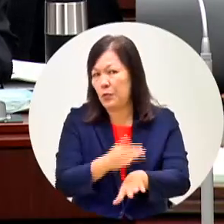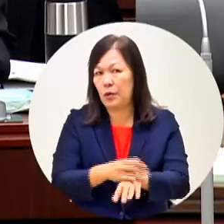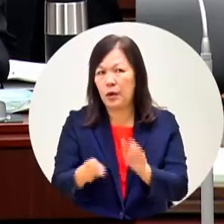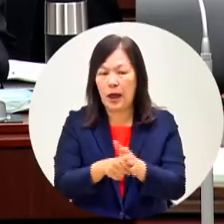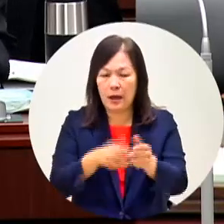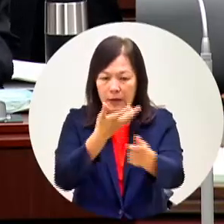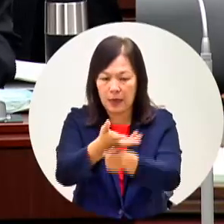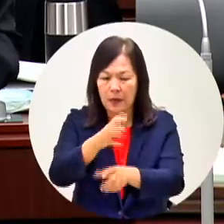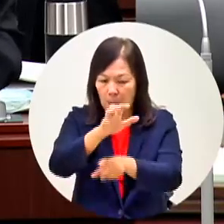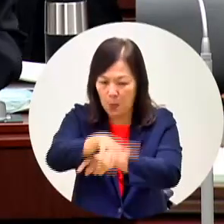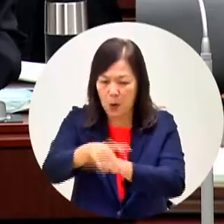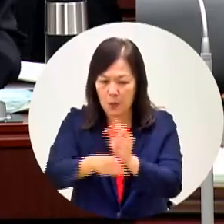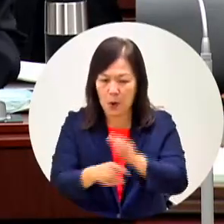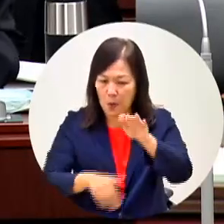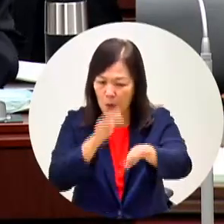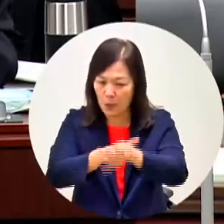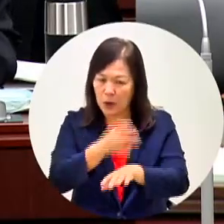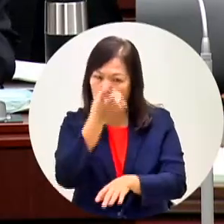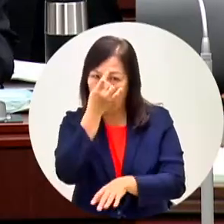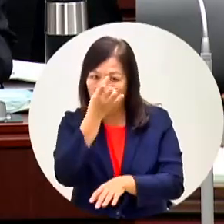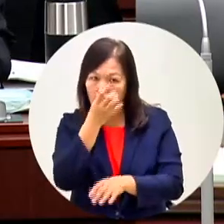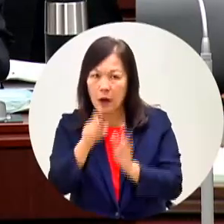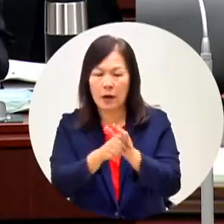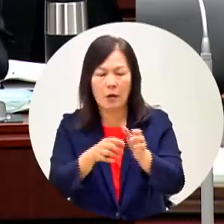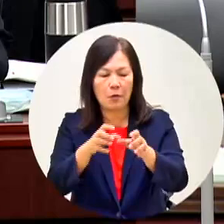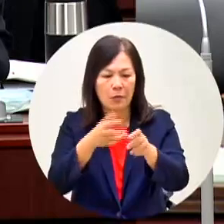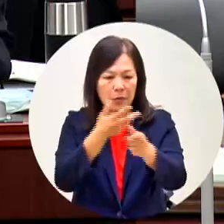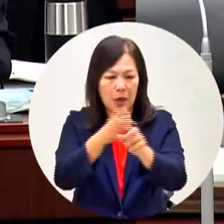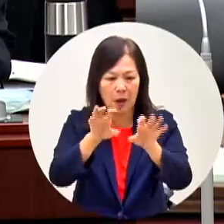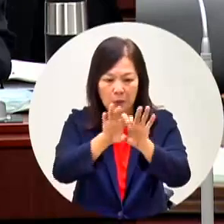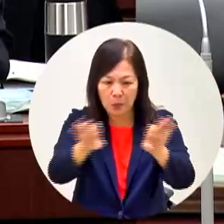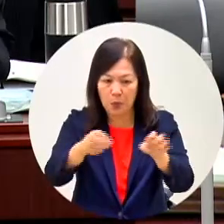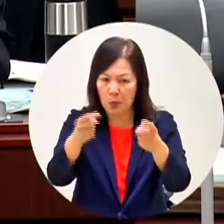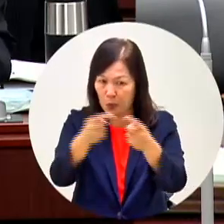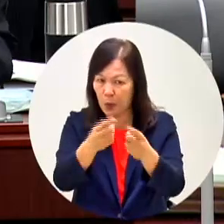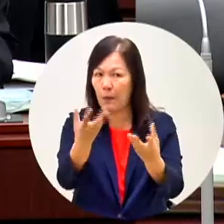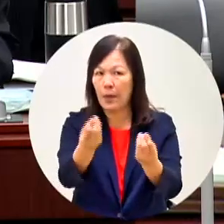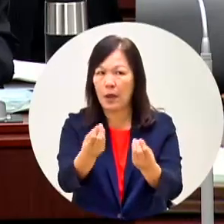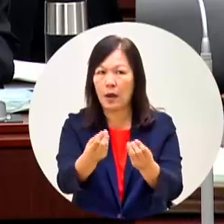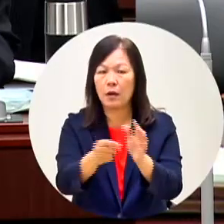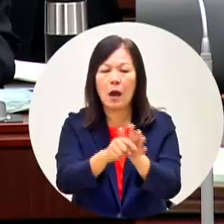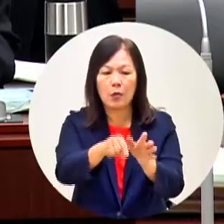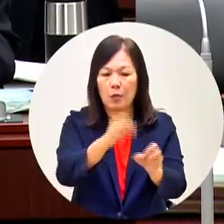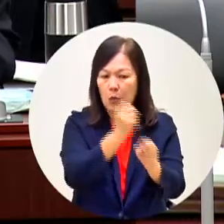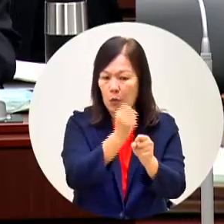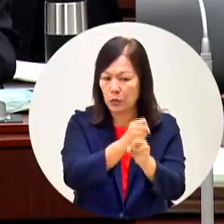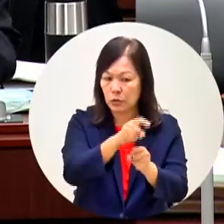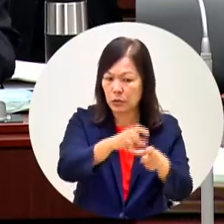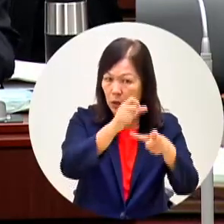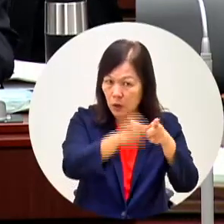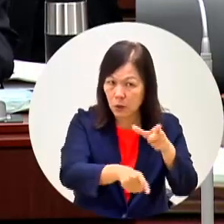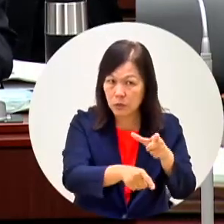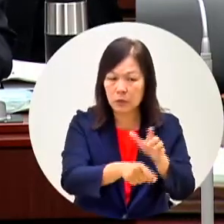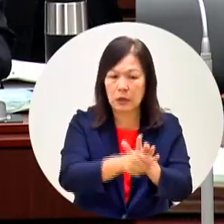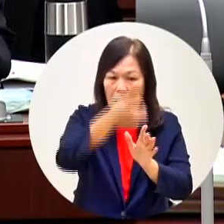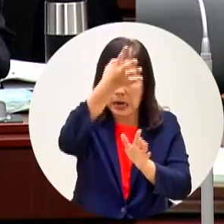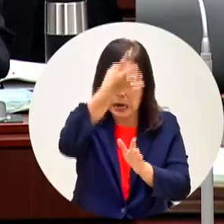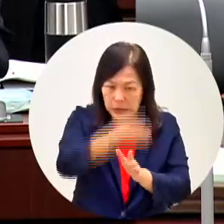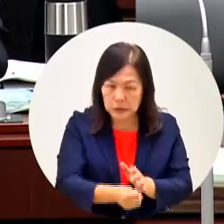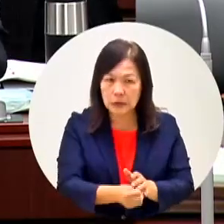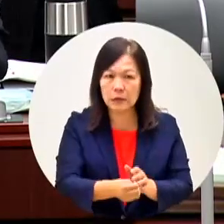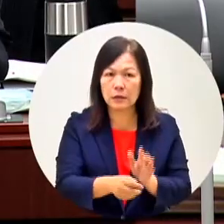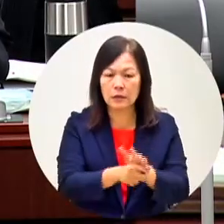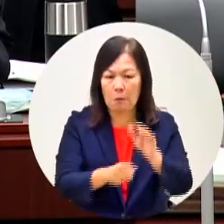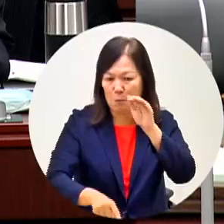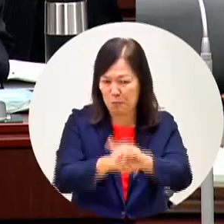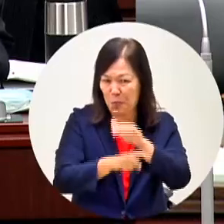管。那第二个，如果这个施工的厂商屡次违规，那往后我就不